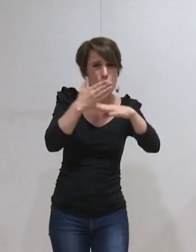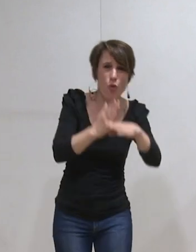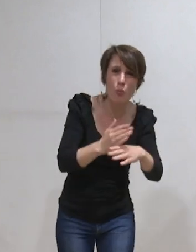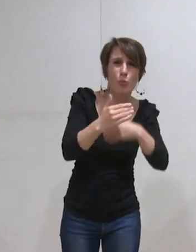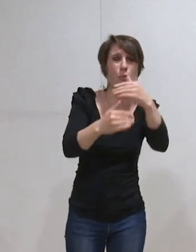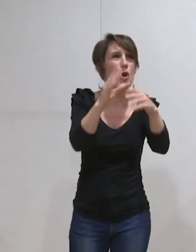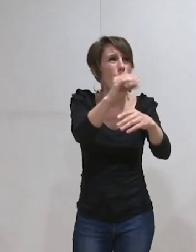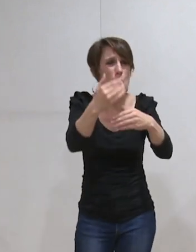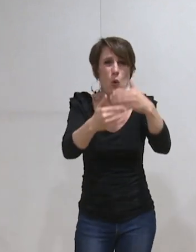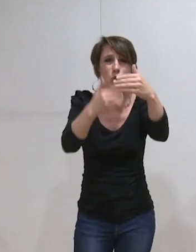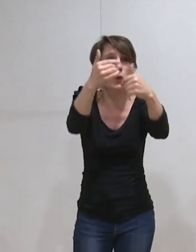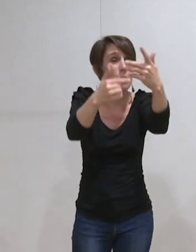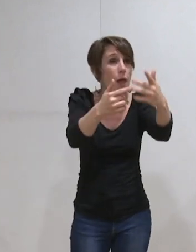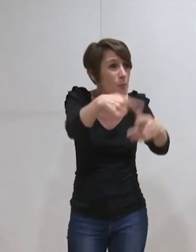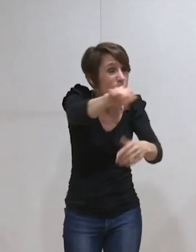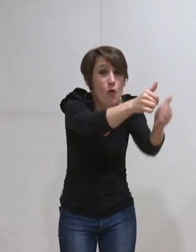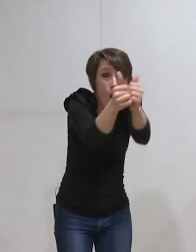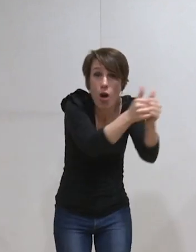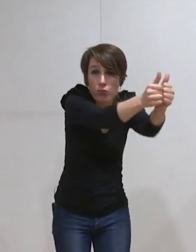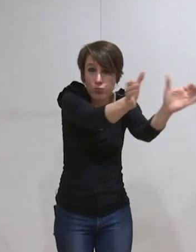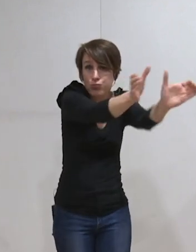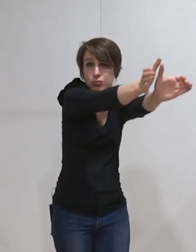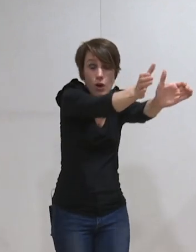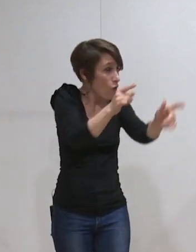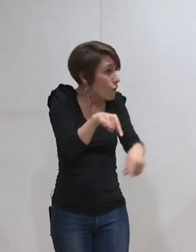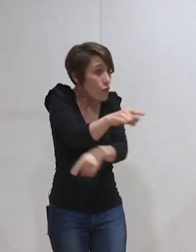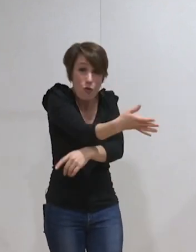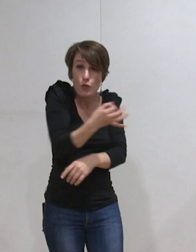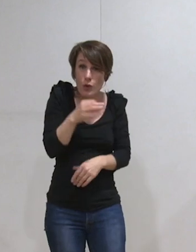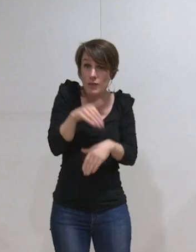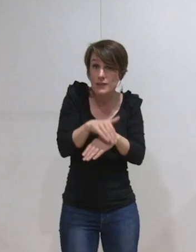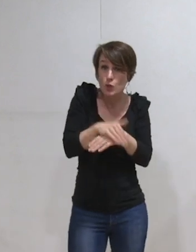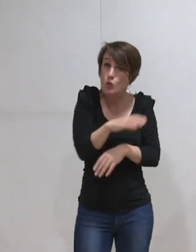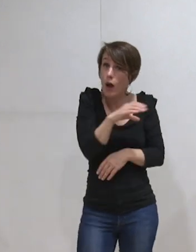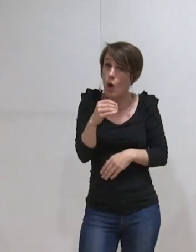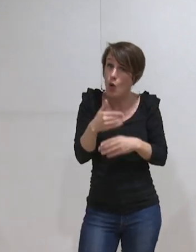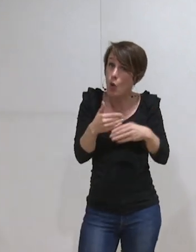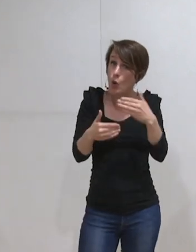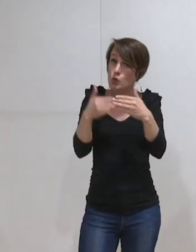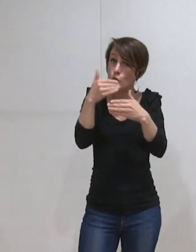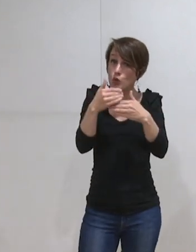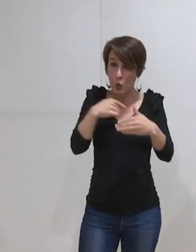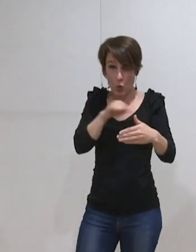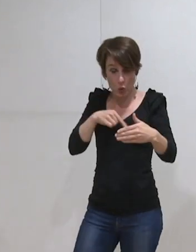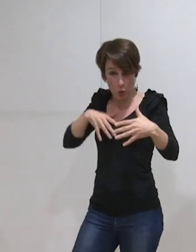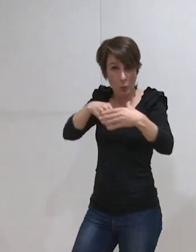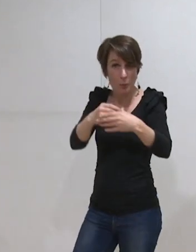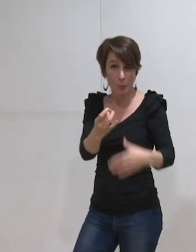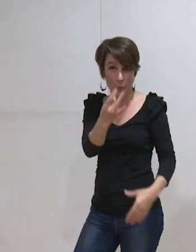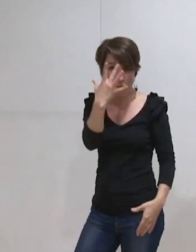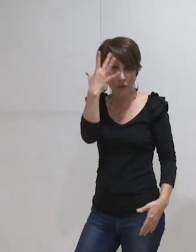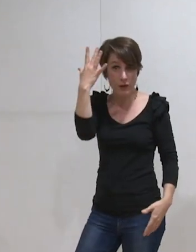bien évidemment entre vous puisque vous nous l'avez dit ce soir cette coconstruction elle nous exclut